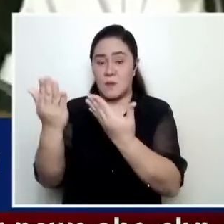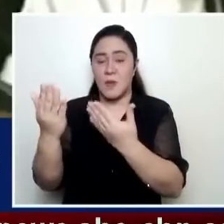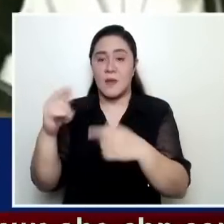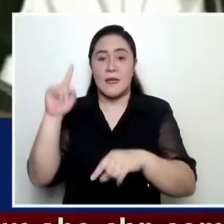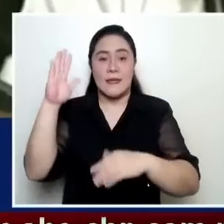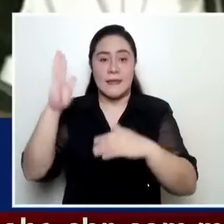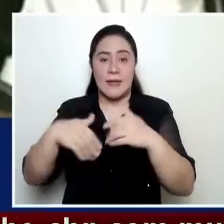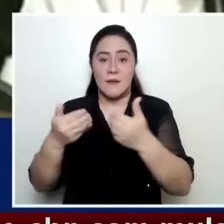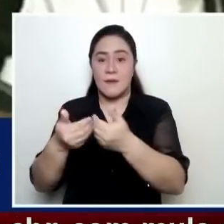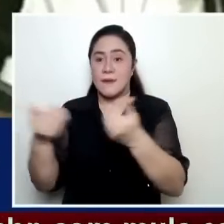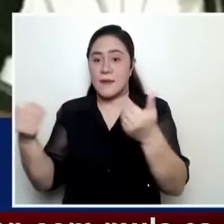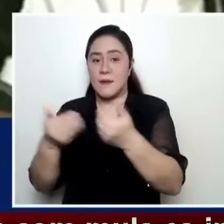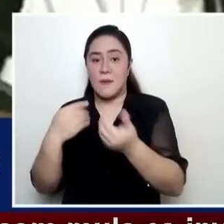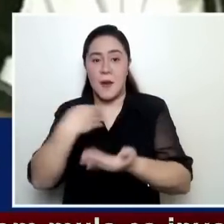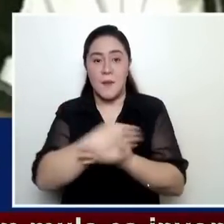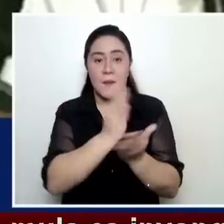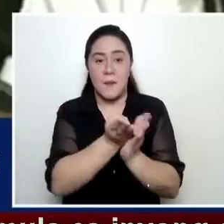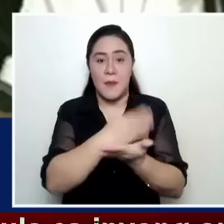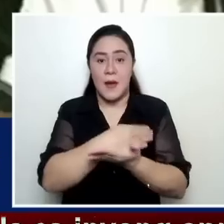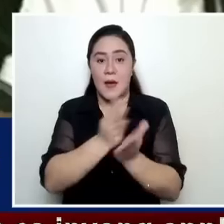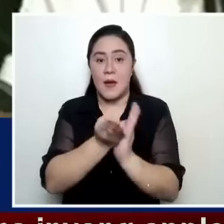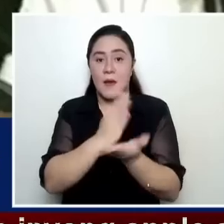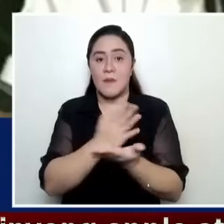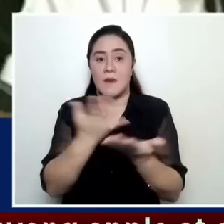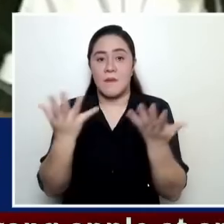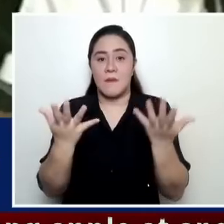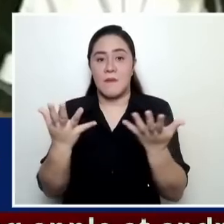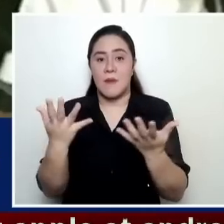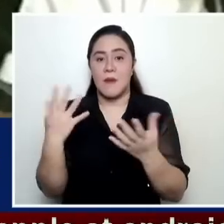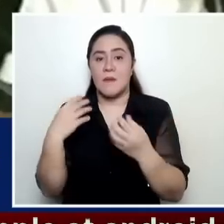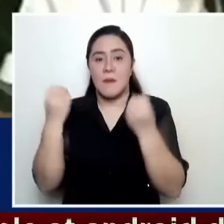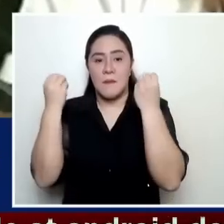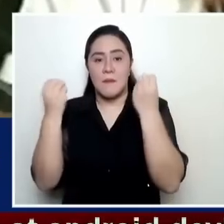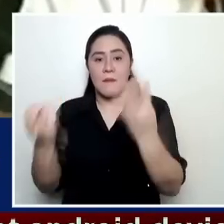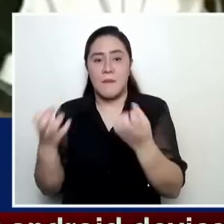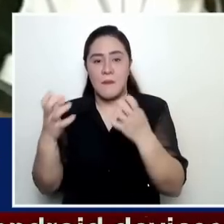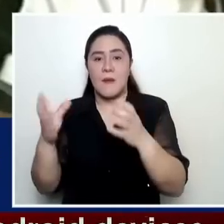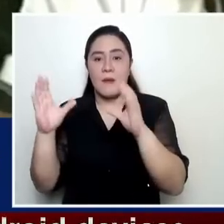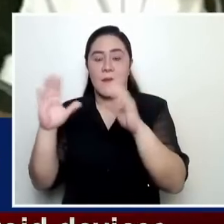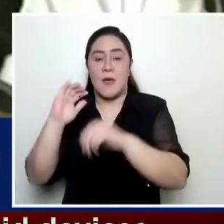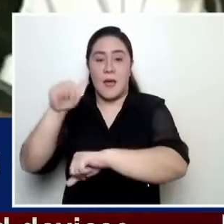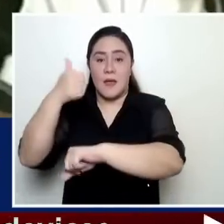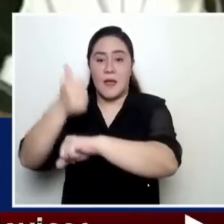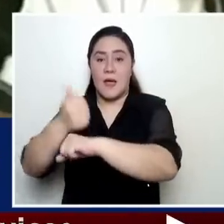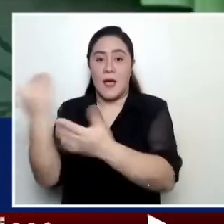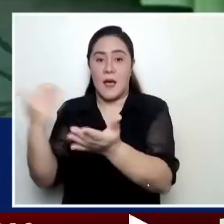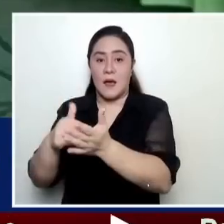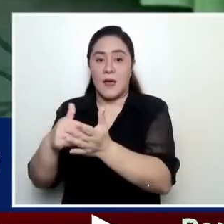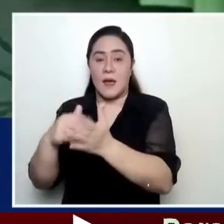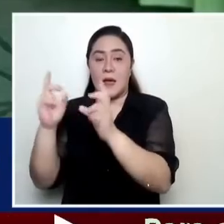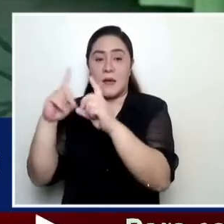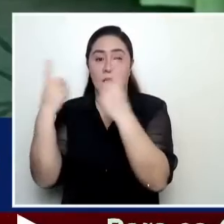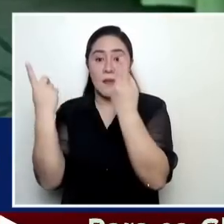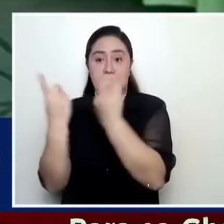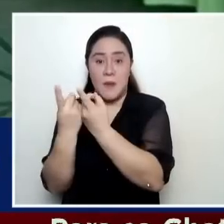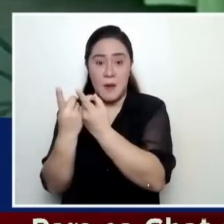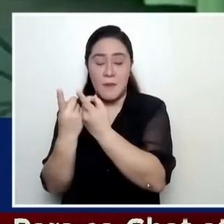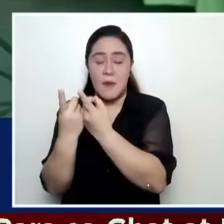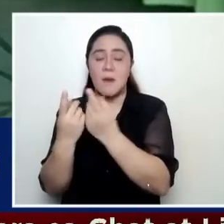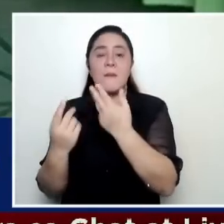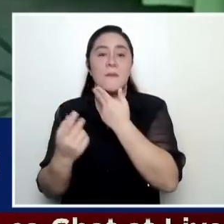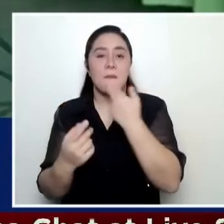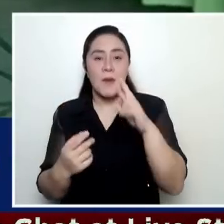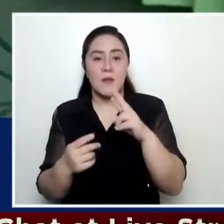mauubos lang ang budget sa sahod ng 5 USEC, sang katutak na ASEC, can we start by an NDRRMC